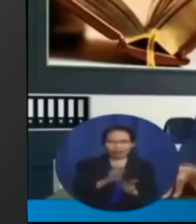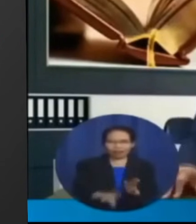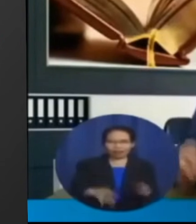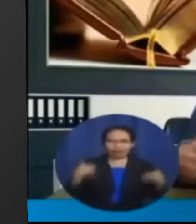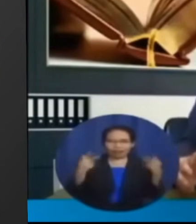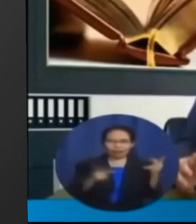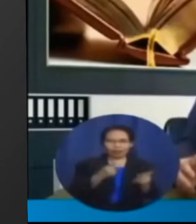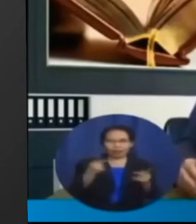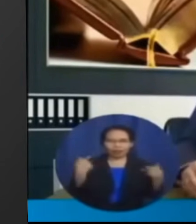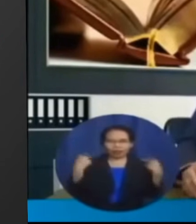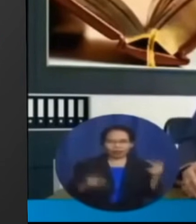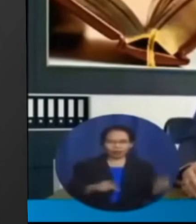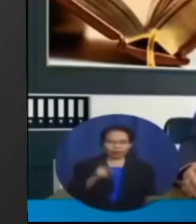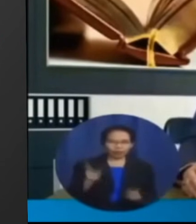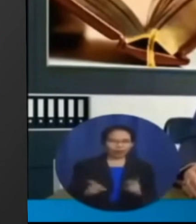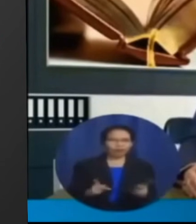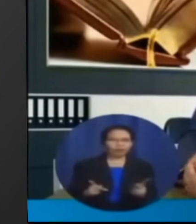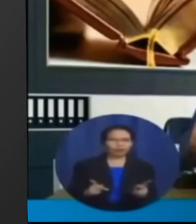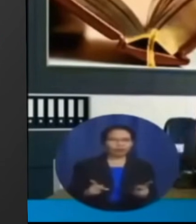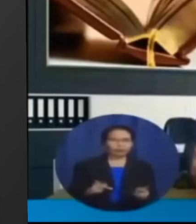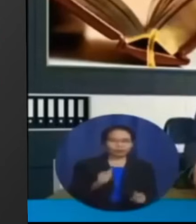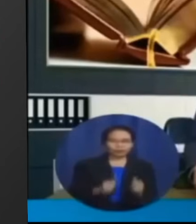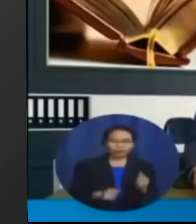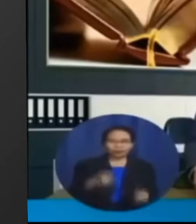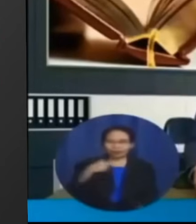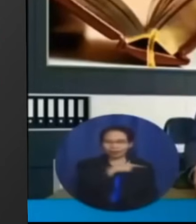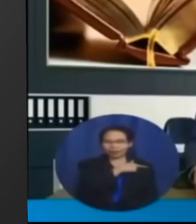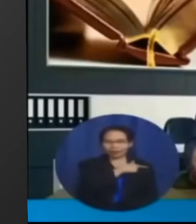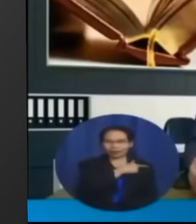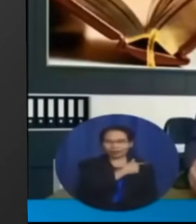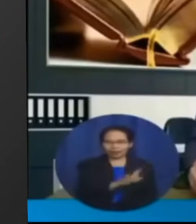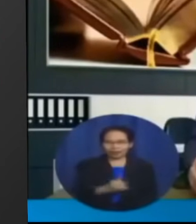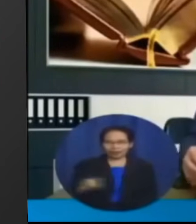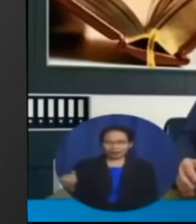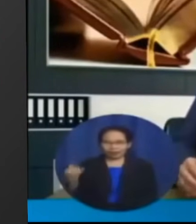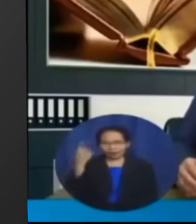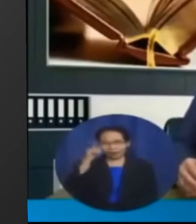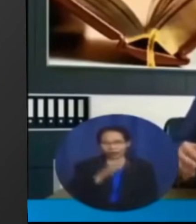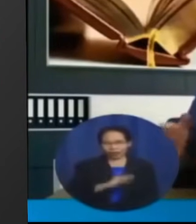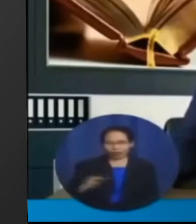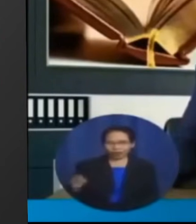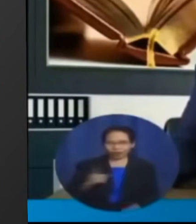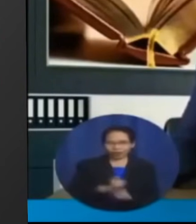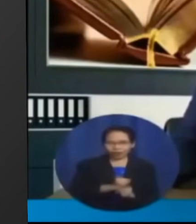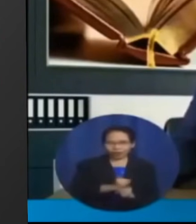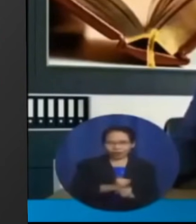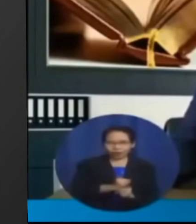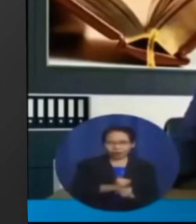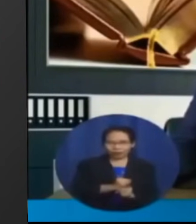are people, merong mga tao, na kung alin pa yung kasinungalingan, yun pa para sa kanila ang totoo.